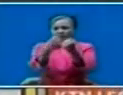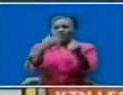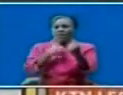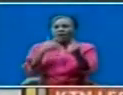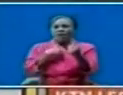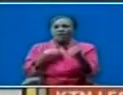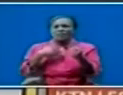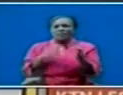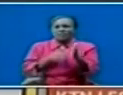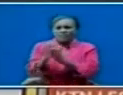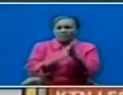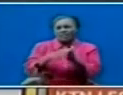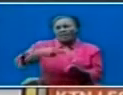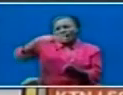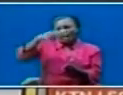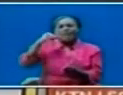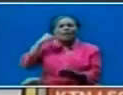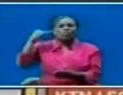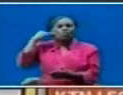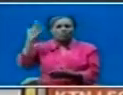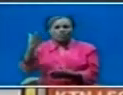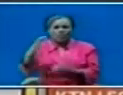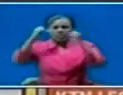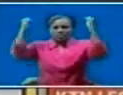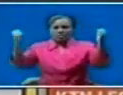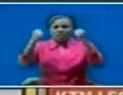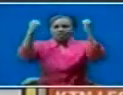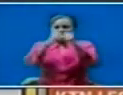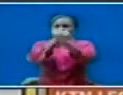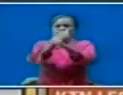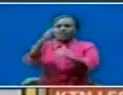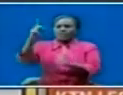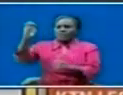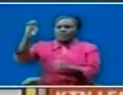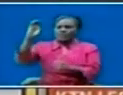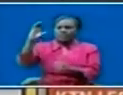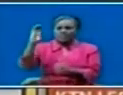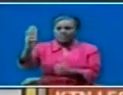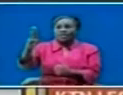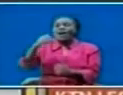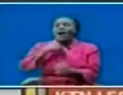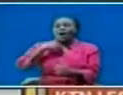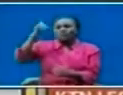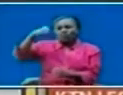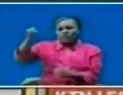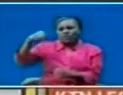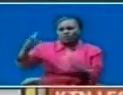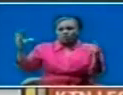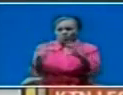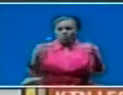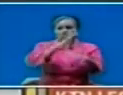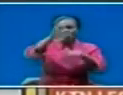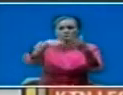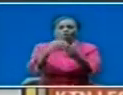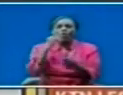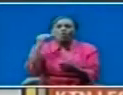zenye msisimko wa hali ya juu mjini Nakuru. Mabingwa watetezi KCB walitoa ushindi wa mechi zote za makundi, huku homeboys